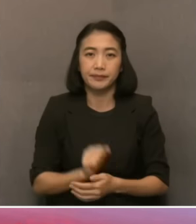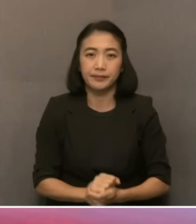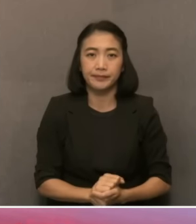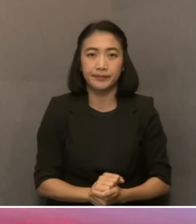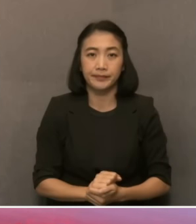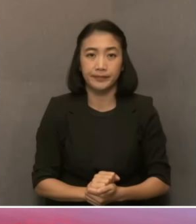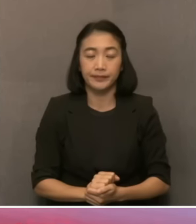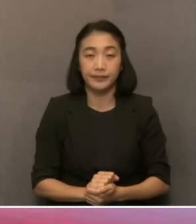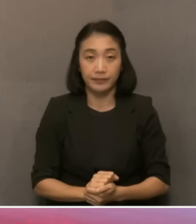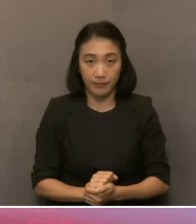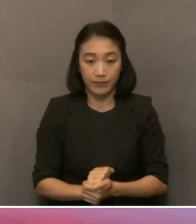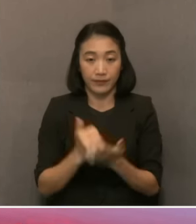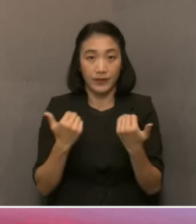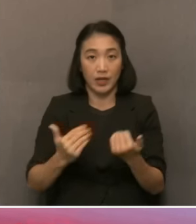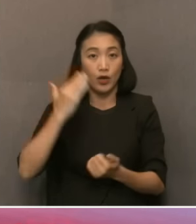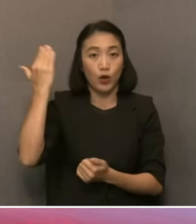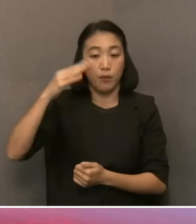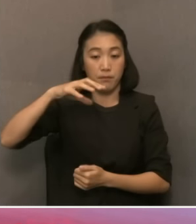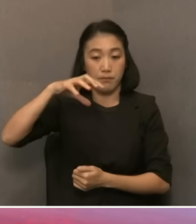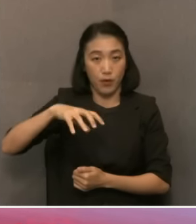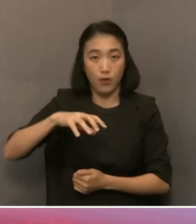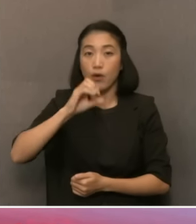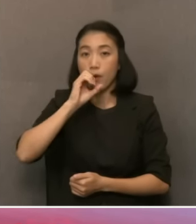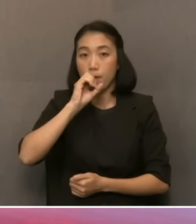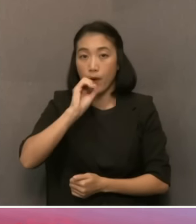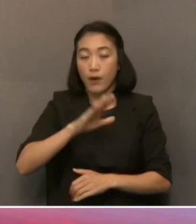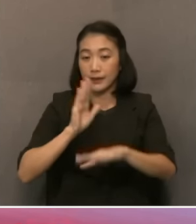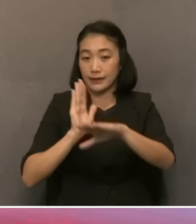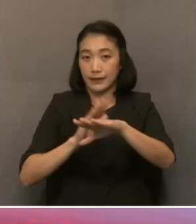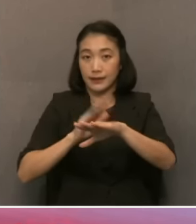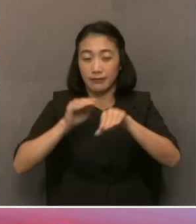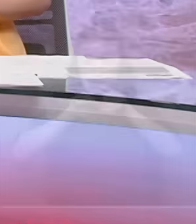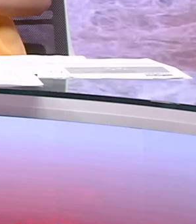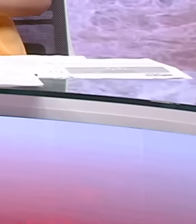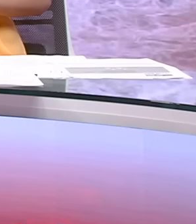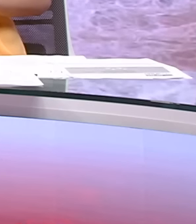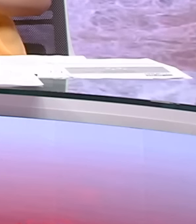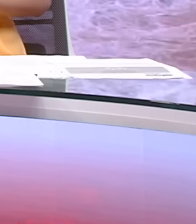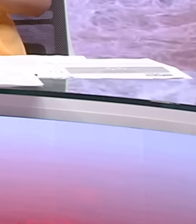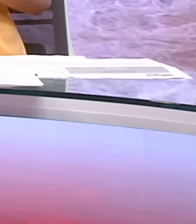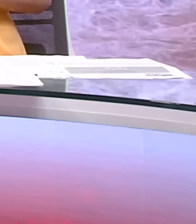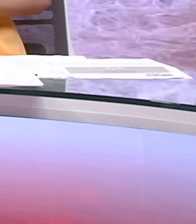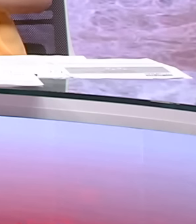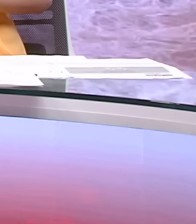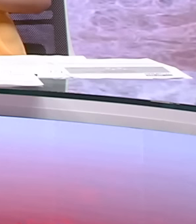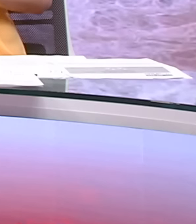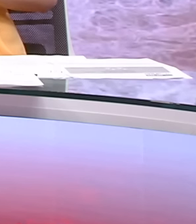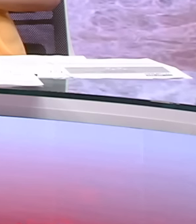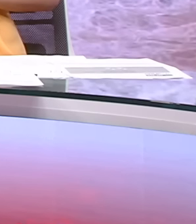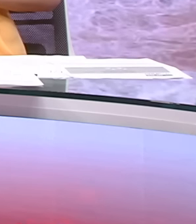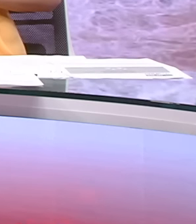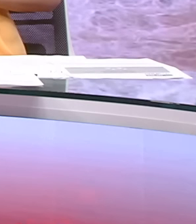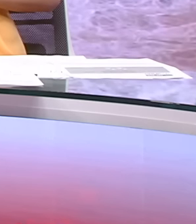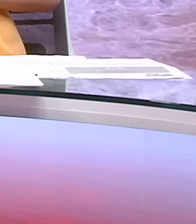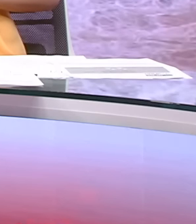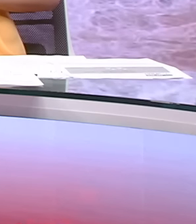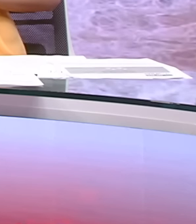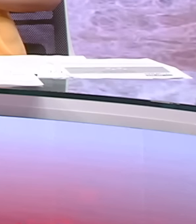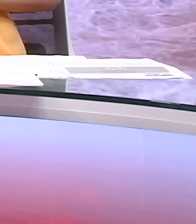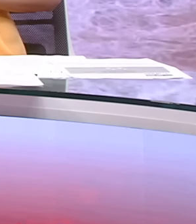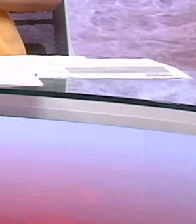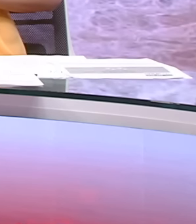ส่วนข้อมูลจากกรมอุตุนิยมวิทยาค่ะวันนี้ประกาศแจ้งเตือนเป็นฉบับที่ 3แล้วนะคะจะมีผลตั้งแต่วันนี้ 29กันยายนไป